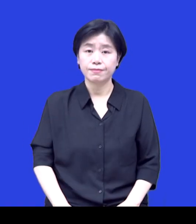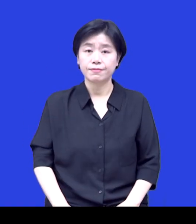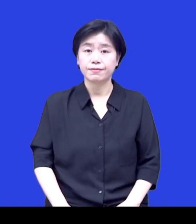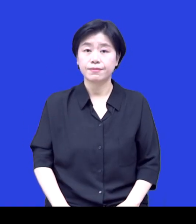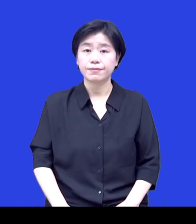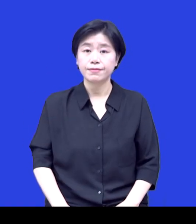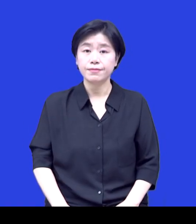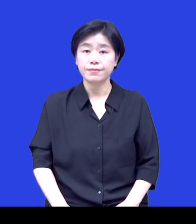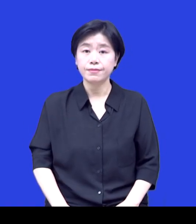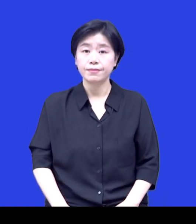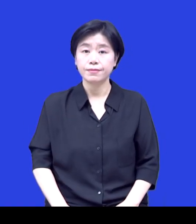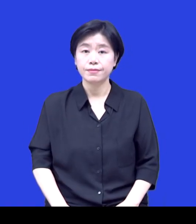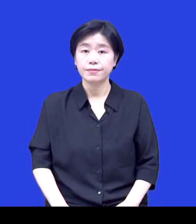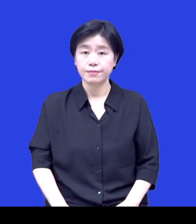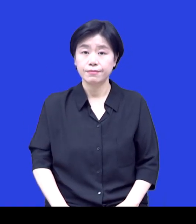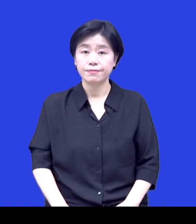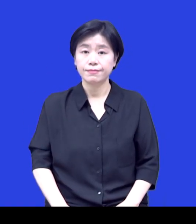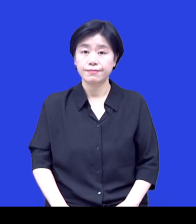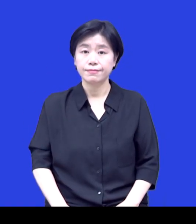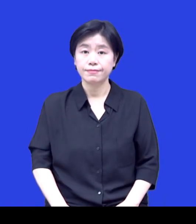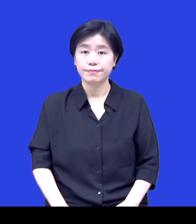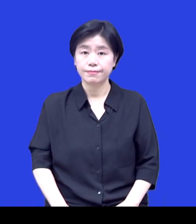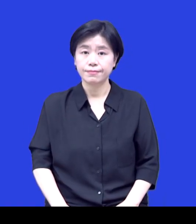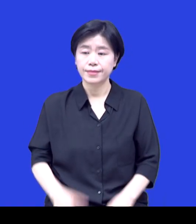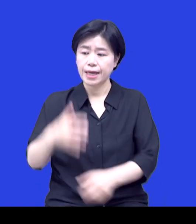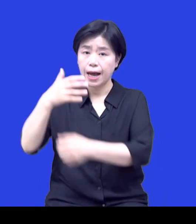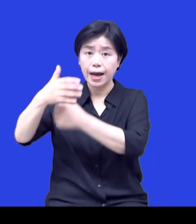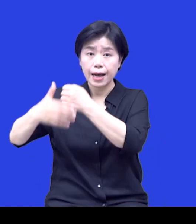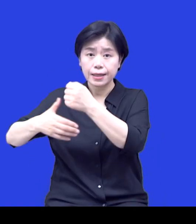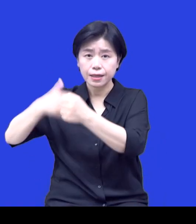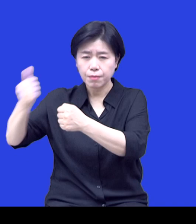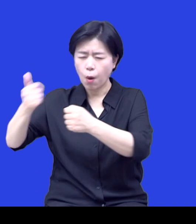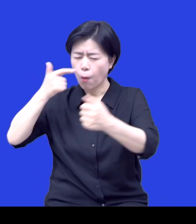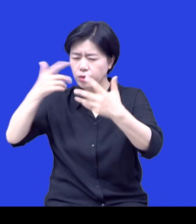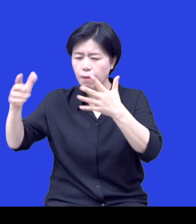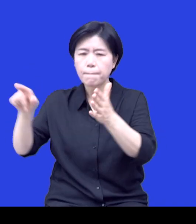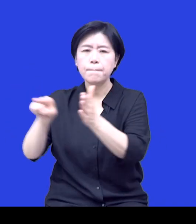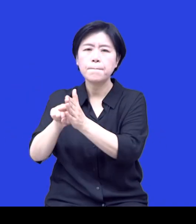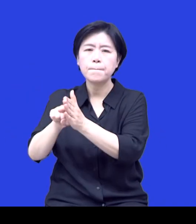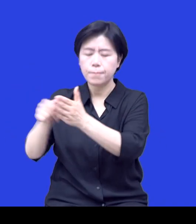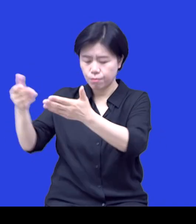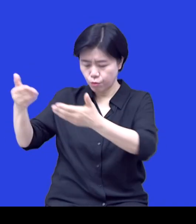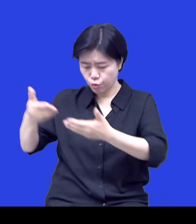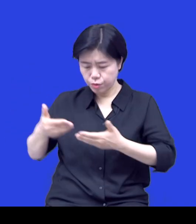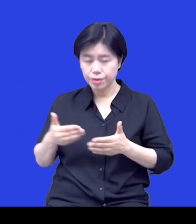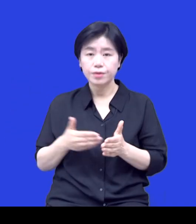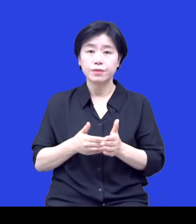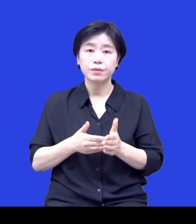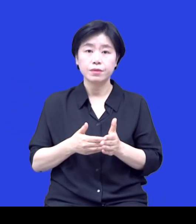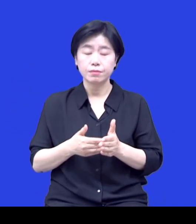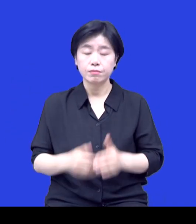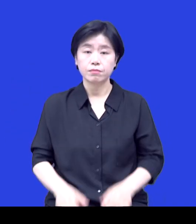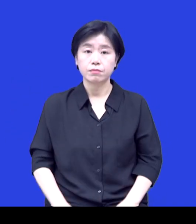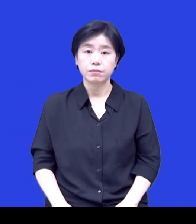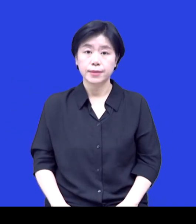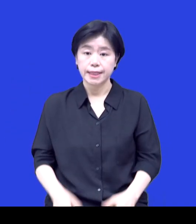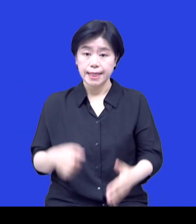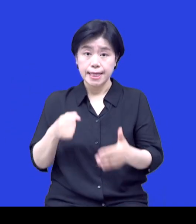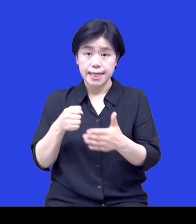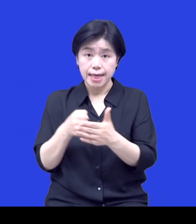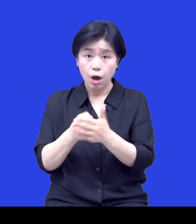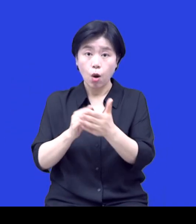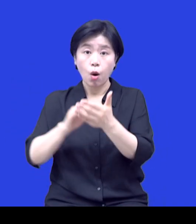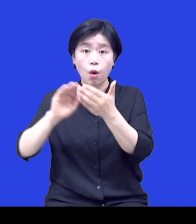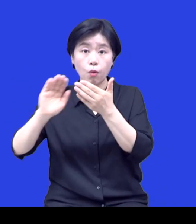하나님께서 이제를 나한테 확신을 주셨죠. 예. 근데 그거 하고 난 다음부터 희한하게 예. 변호사가